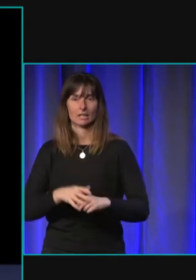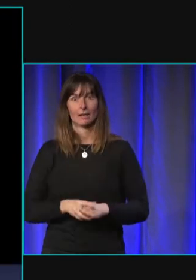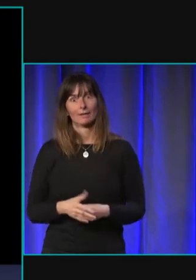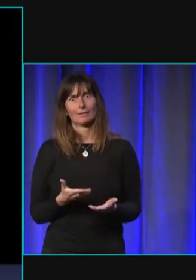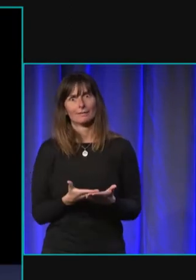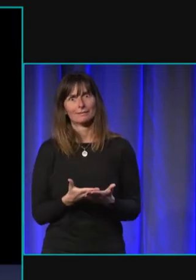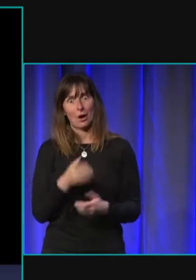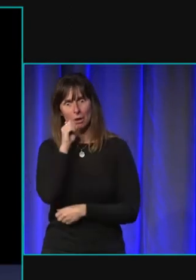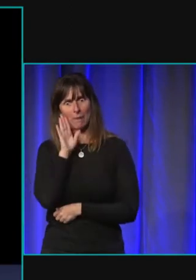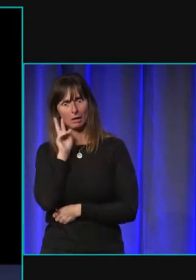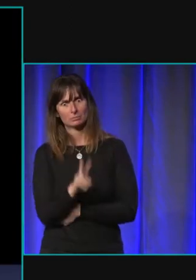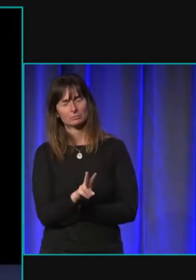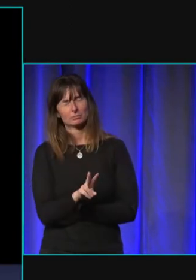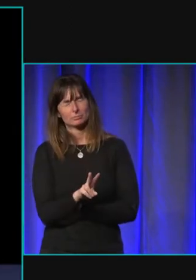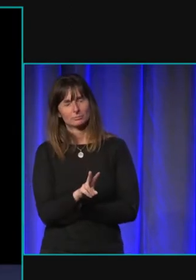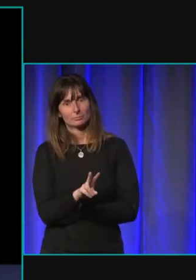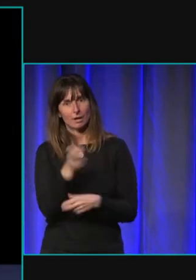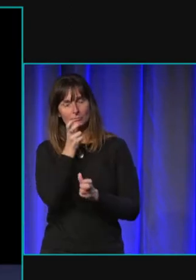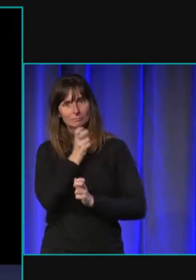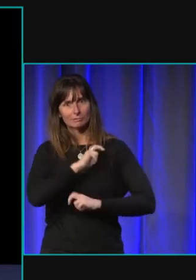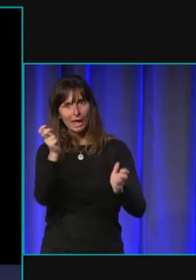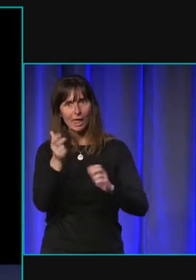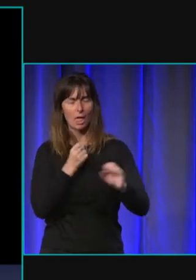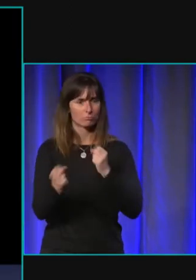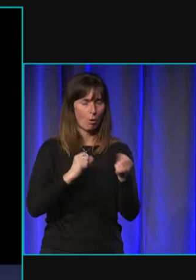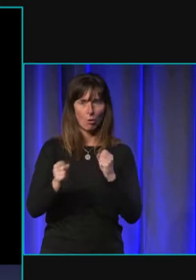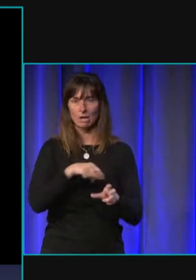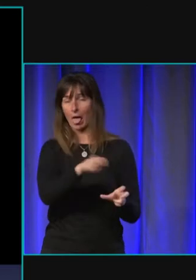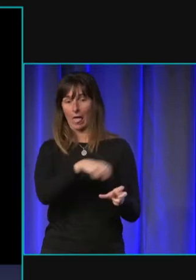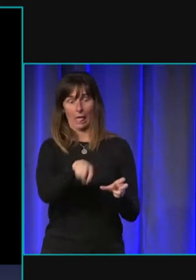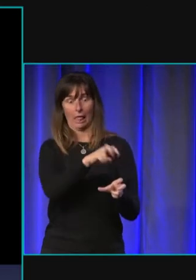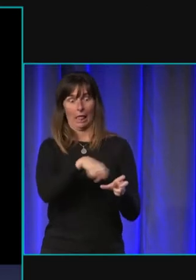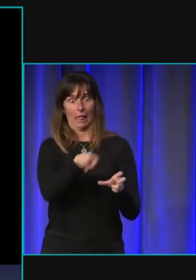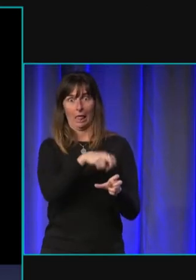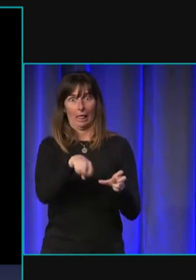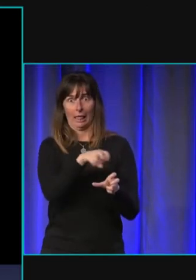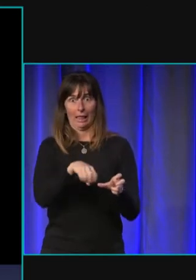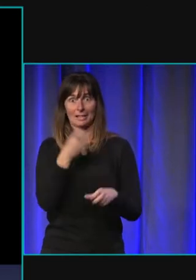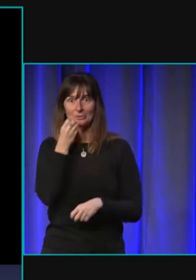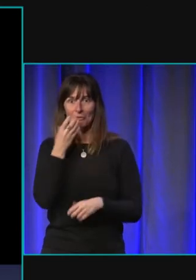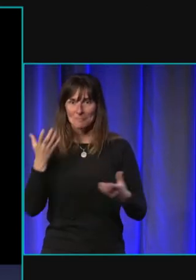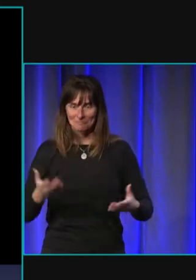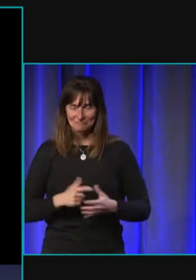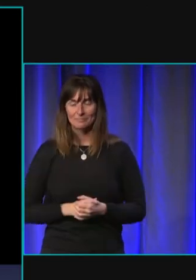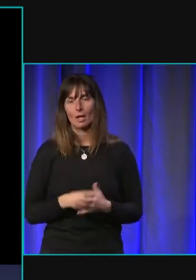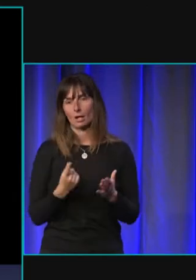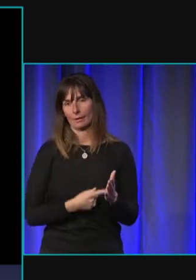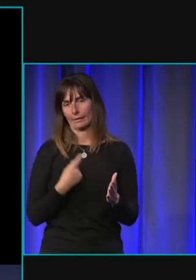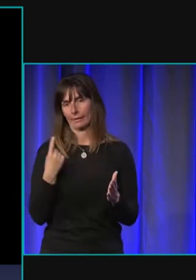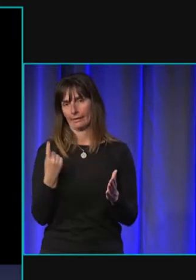il n'est pas rare de voir des enfants crier, bouger dans tous les sens. Et voilà, donc. Et donc ça, c'est à